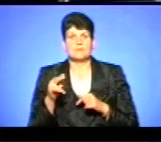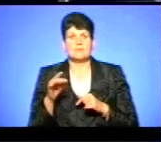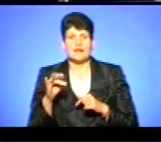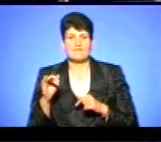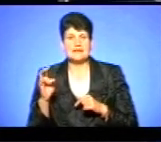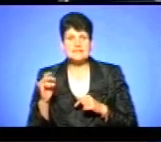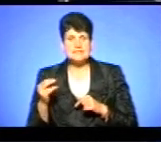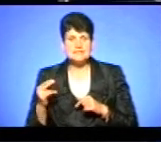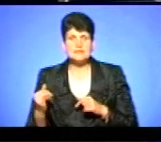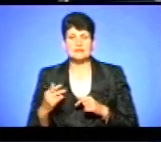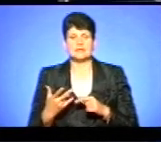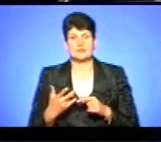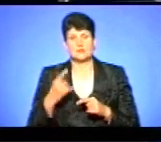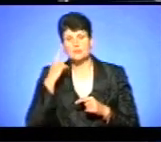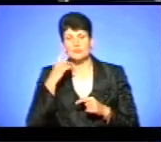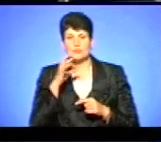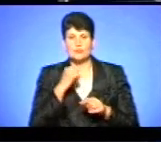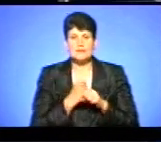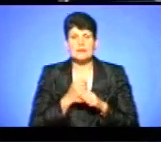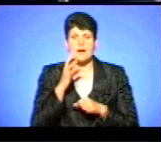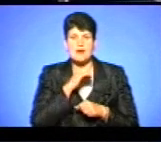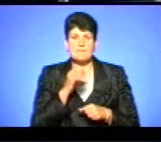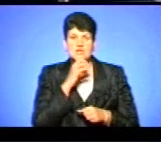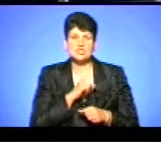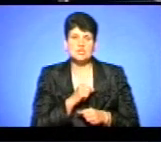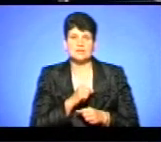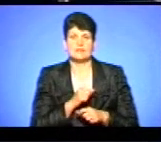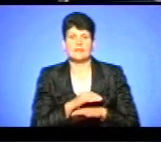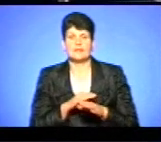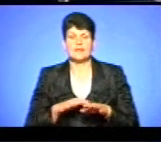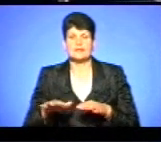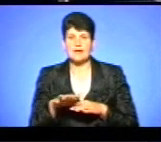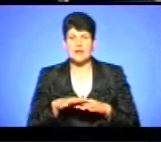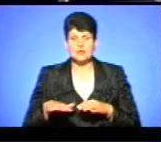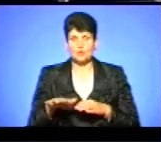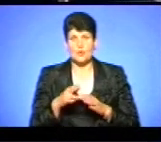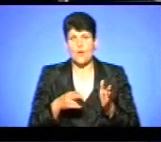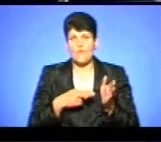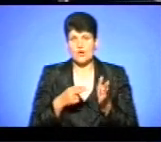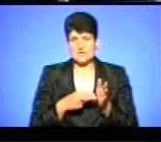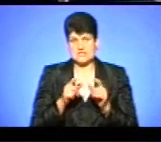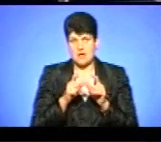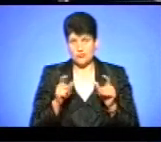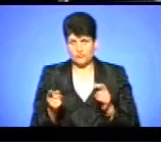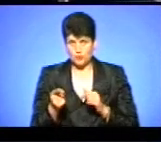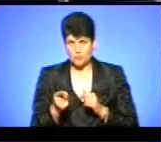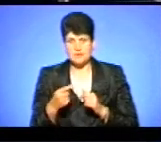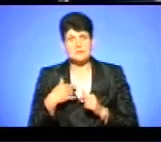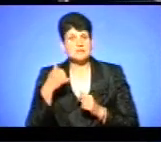яких підозрюють у грабежах, що здійснювали на території залізничного вокзалу Тернополя. Ми телефонували в